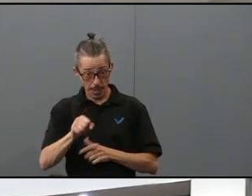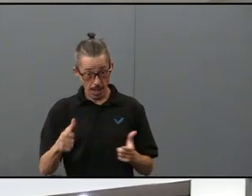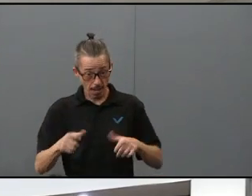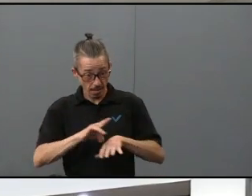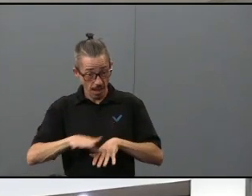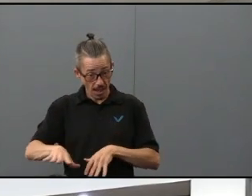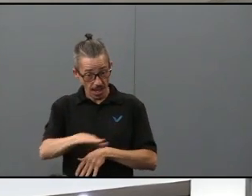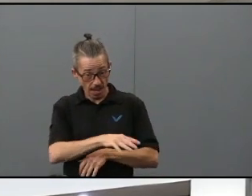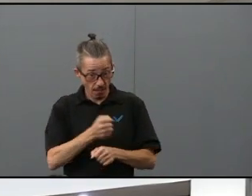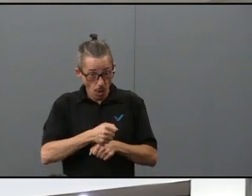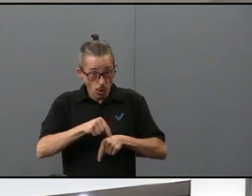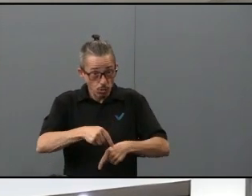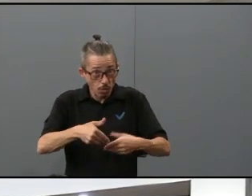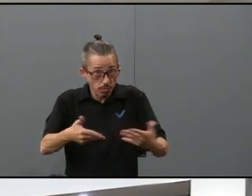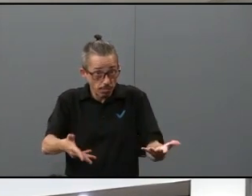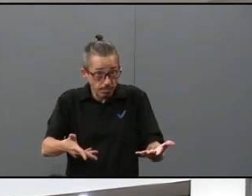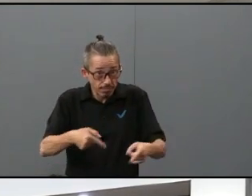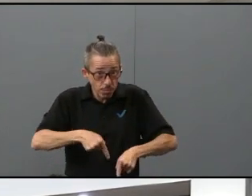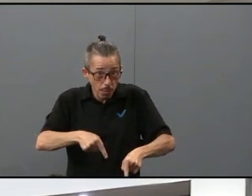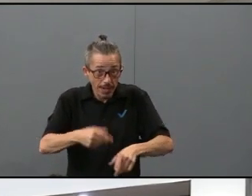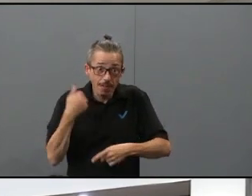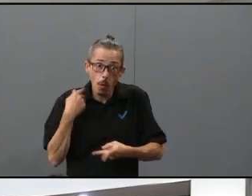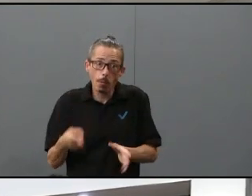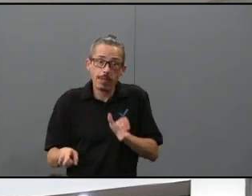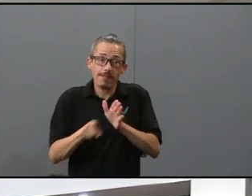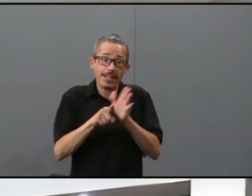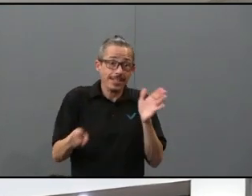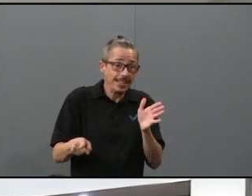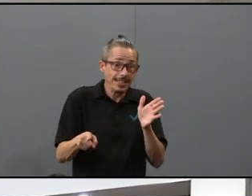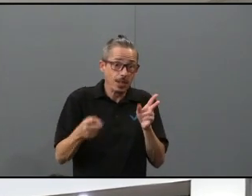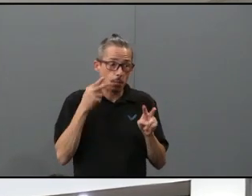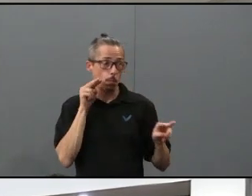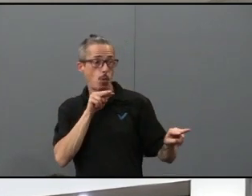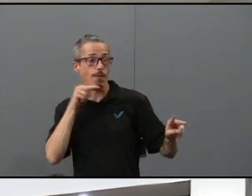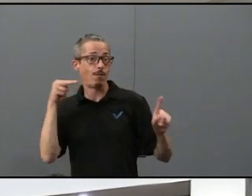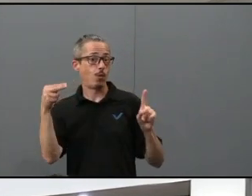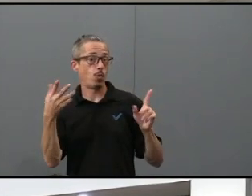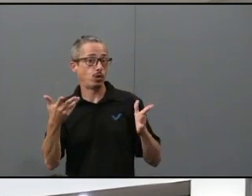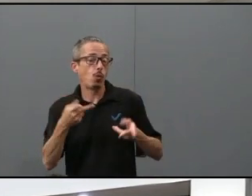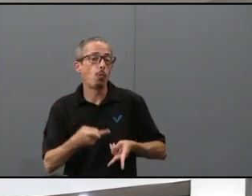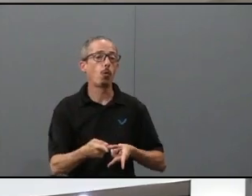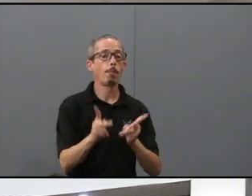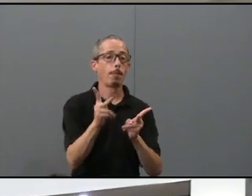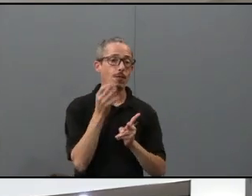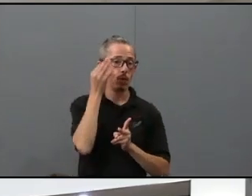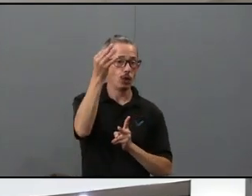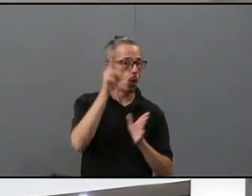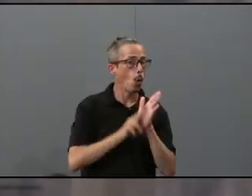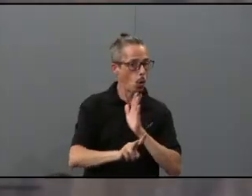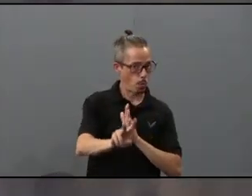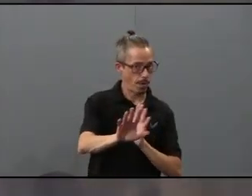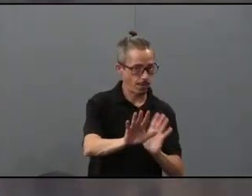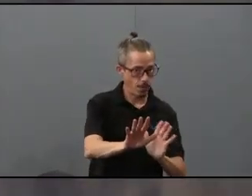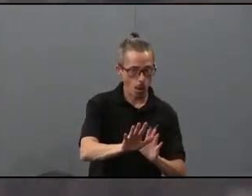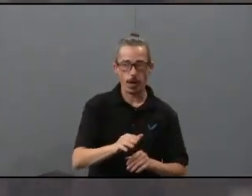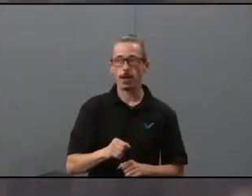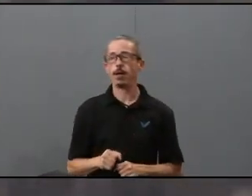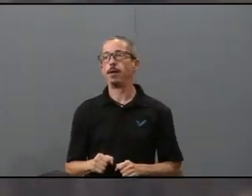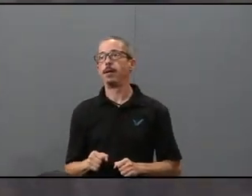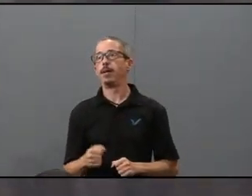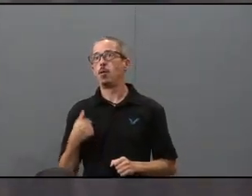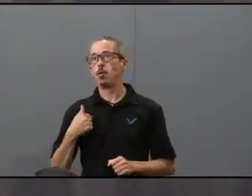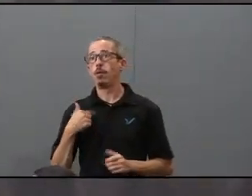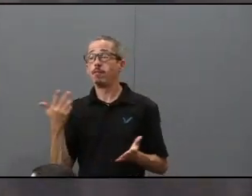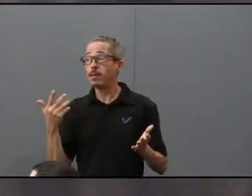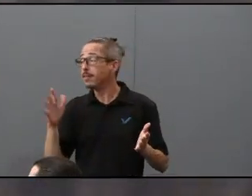terriens de faire des choses qui étaient peut-être pas permis ou pas bien vu auparavant moi qu'est-ce que j'étais sur